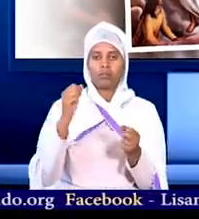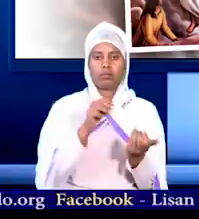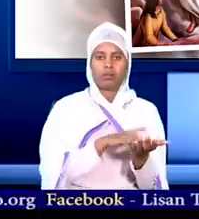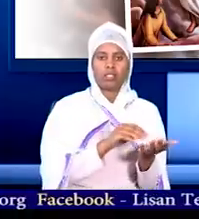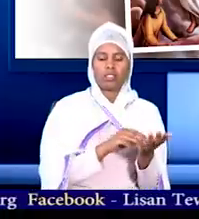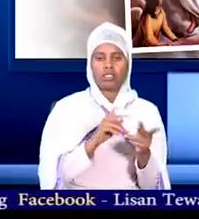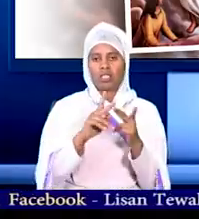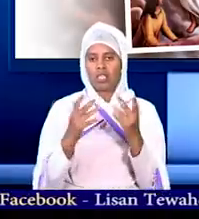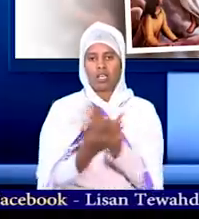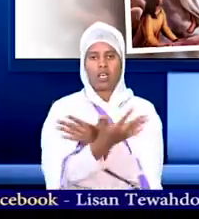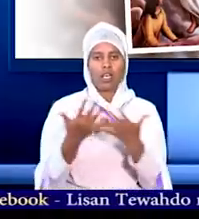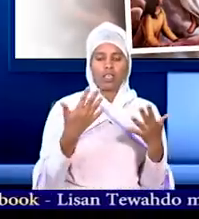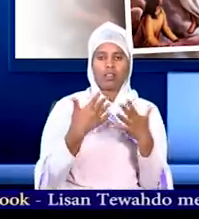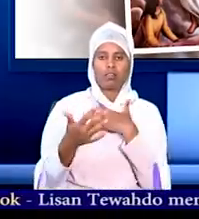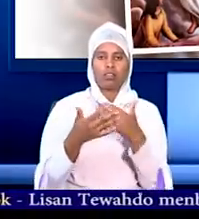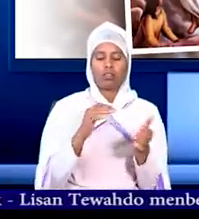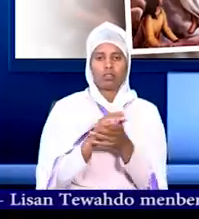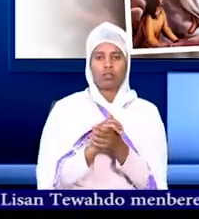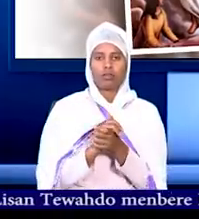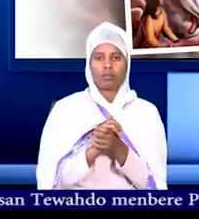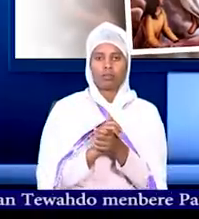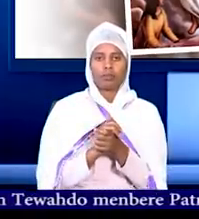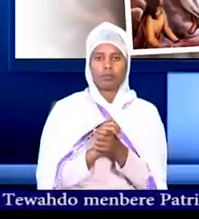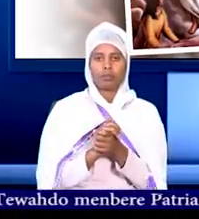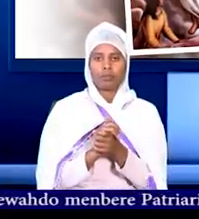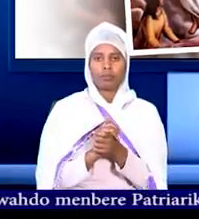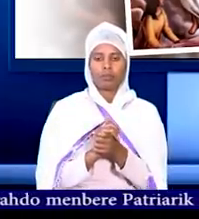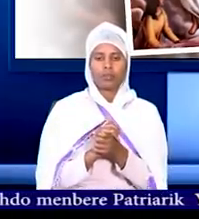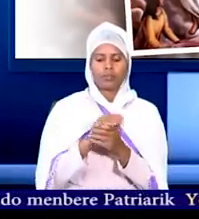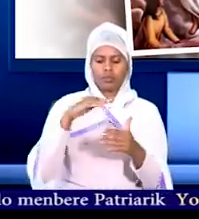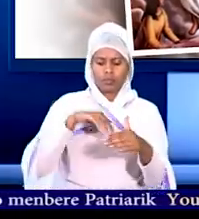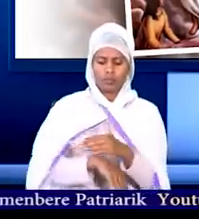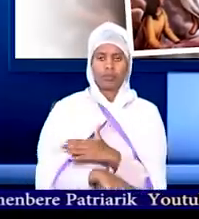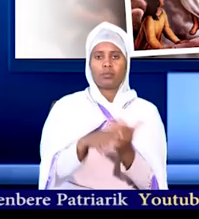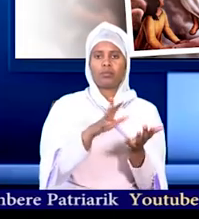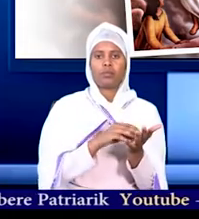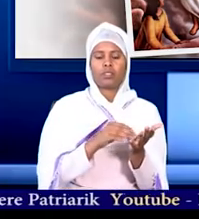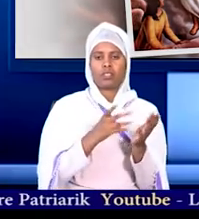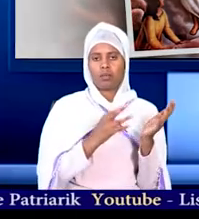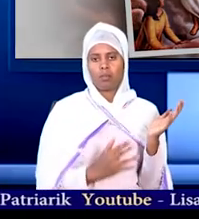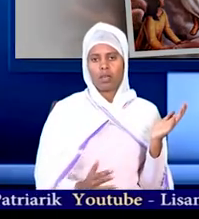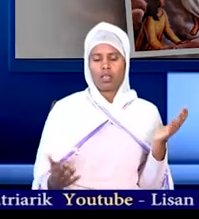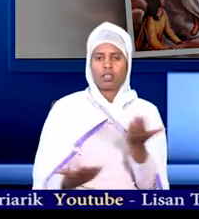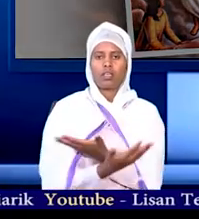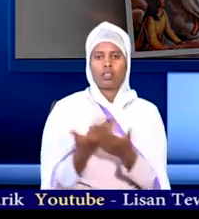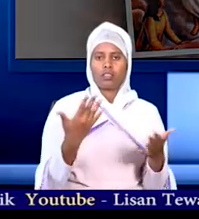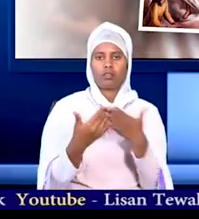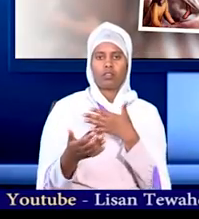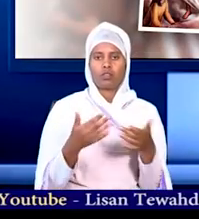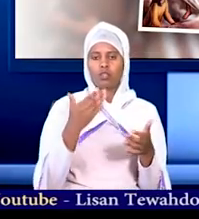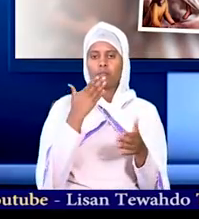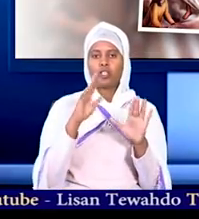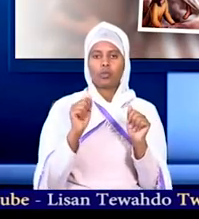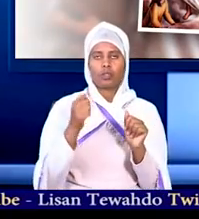ኩርባን ኮረቤትን ከይተፈጥሩ ማዕሙቕ ምድርን ቀላያትን ባሕርን